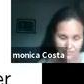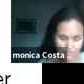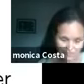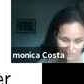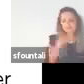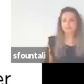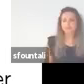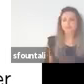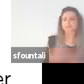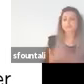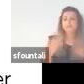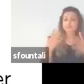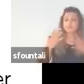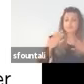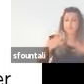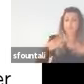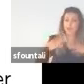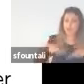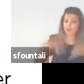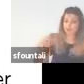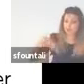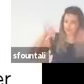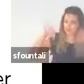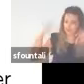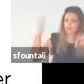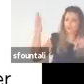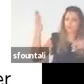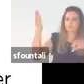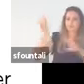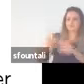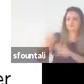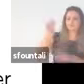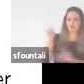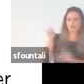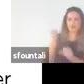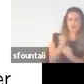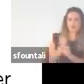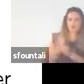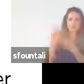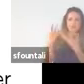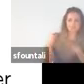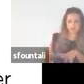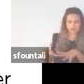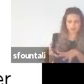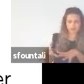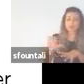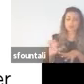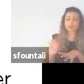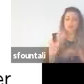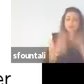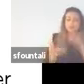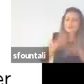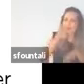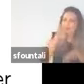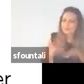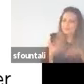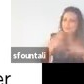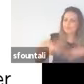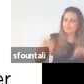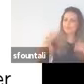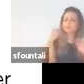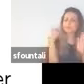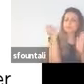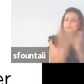Αρχικά, βασιζόμενοι και πάνω στην προηγούμενη δουλειά που είχαμε κάνει, αυτό που κάναμε πρώτο είναι να χαρτογραφήσουμε και να καταγράψουμε ποια